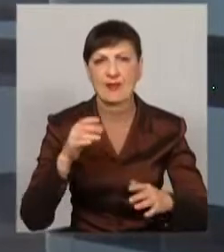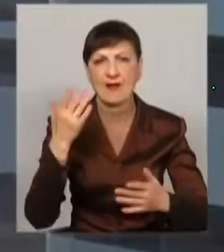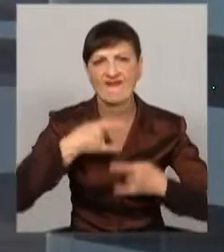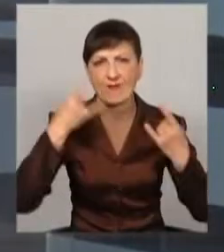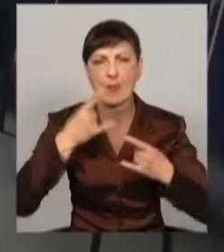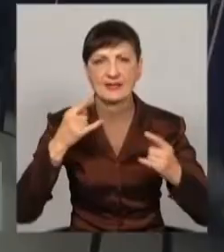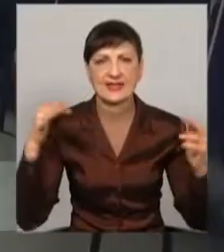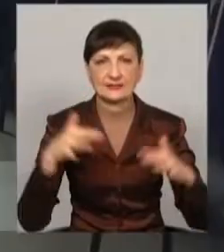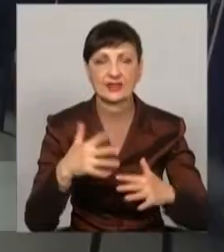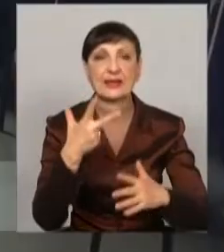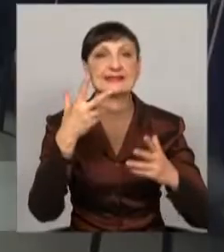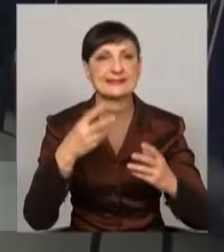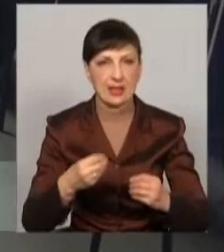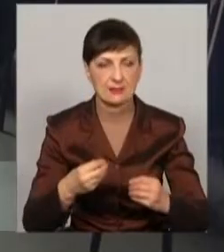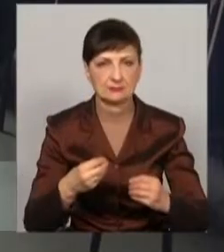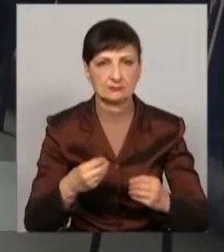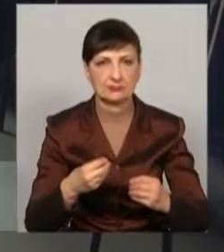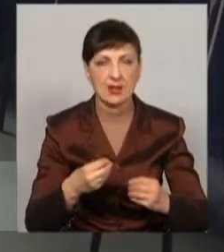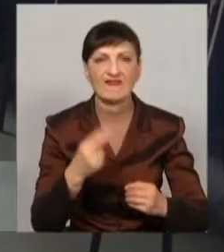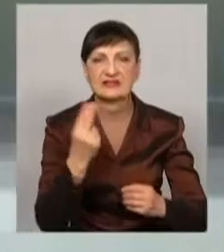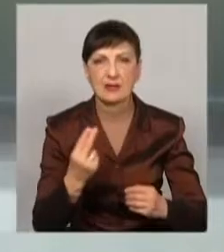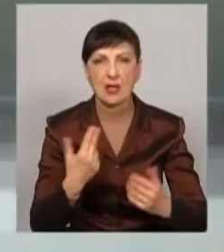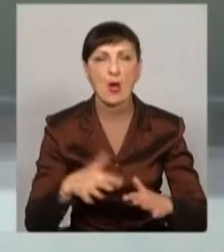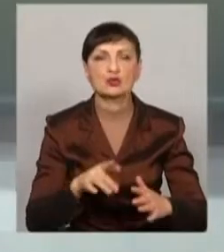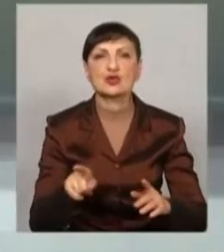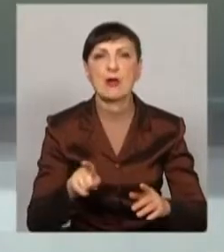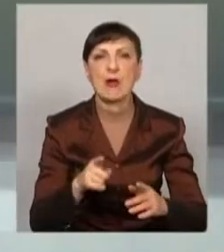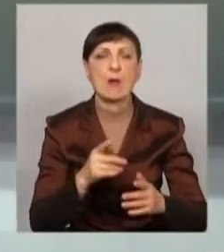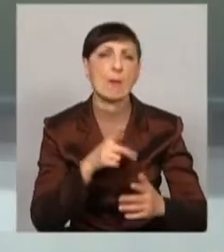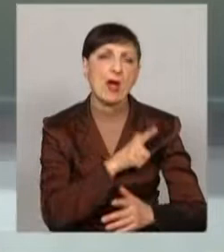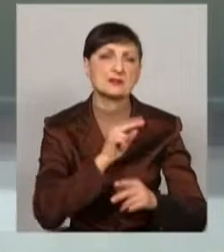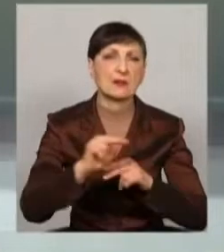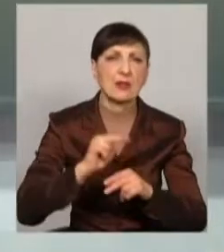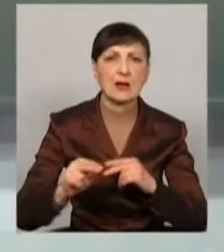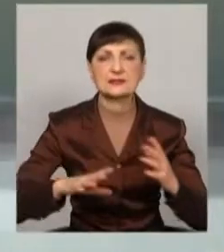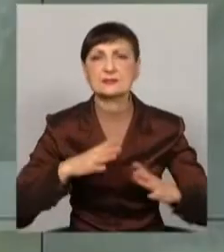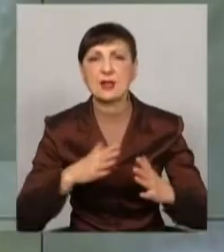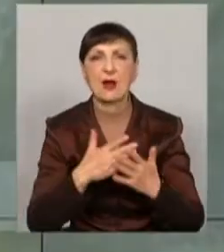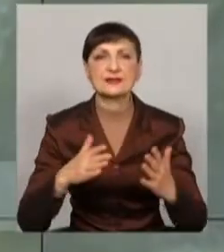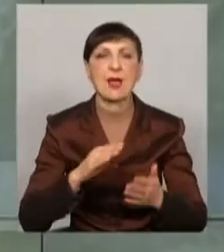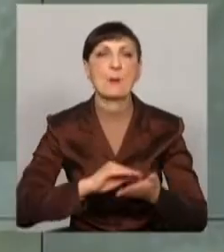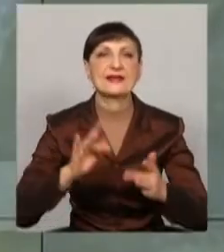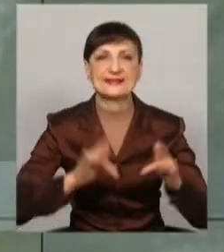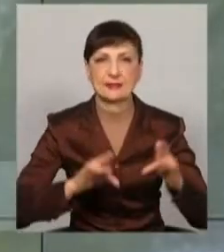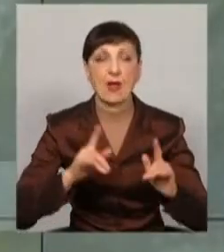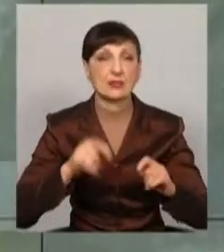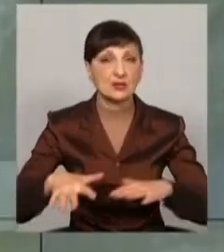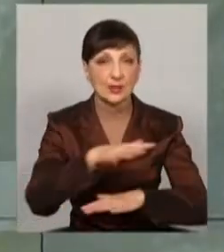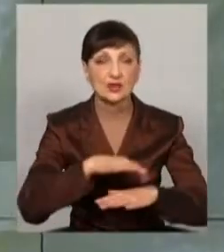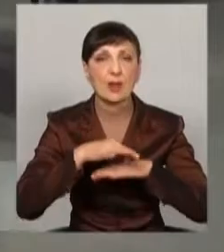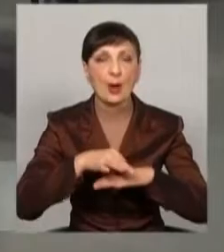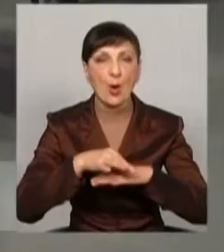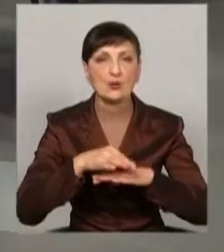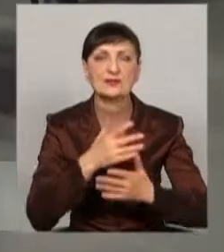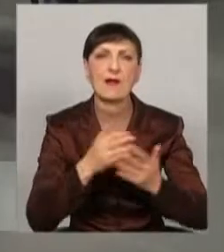проходит третий день Астана Медиа Уик. Он ознаменован серией мастер-классов и семинаров для пресс-секретарей. Также на площадке проходят